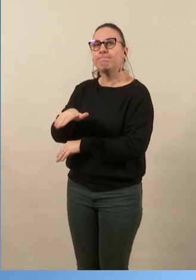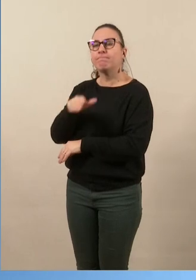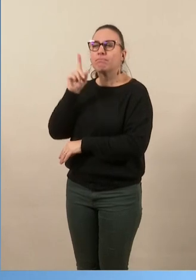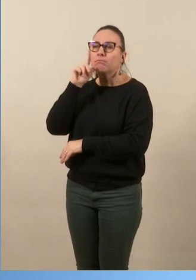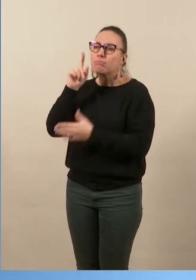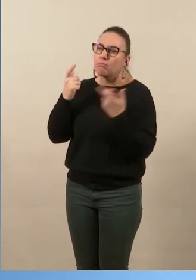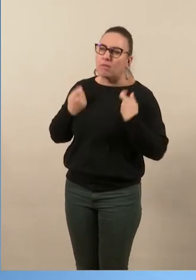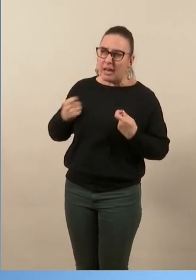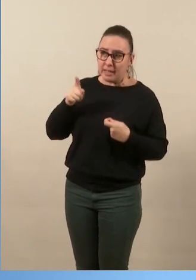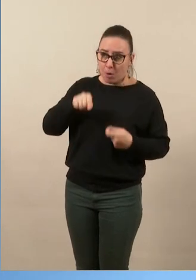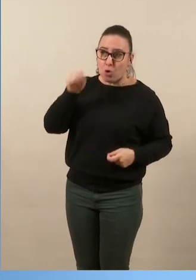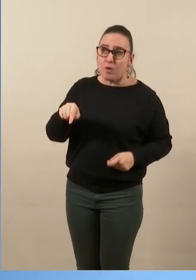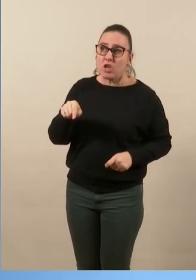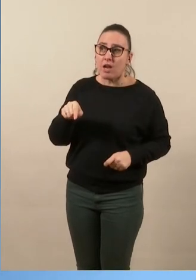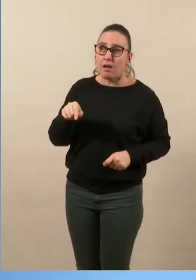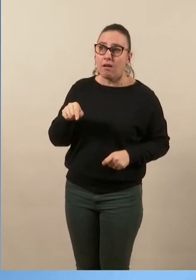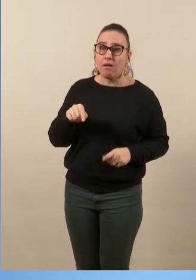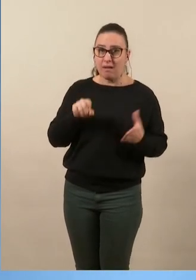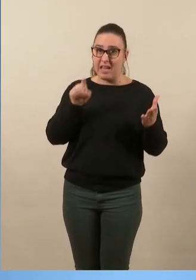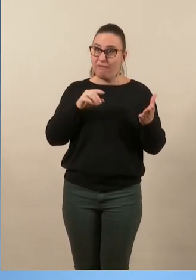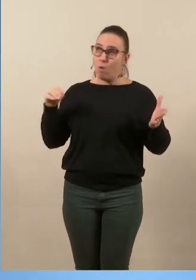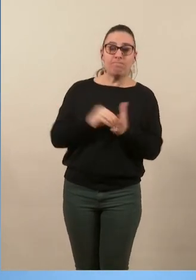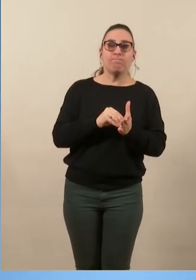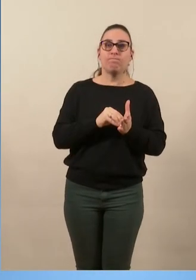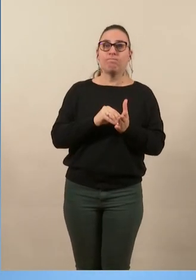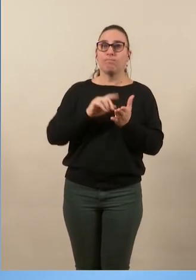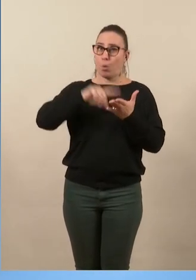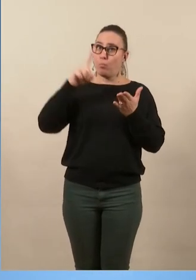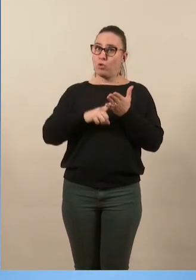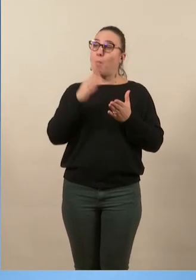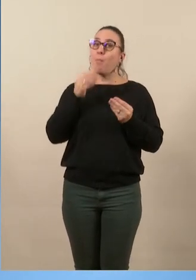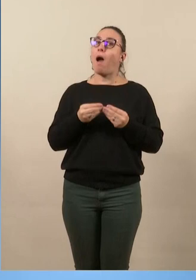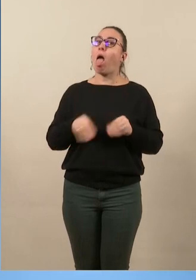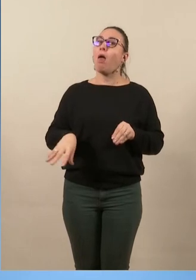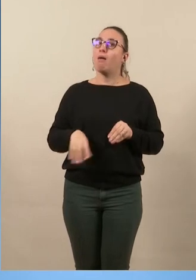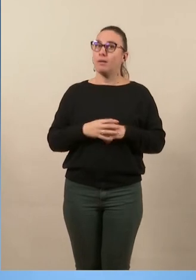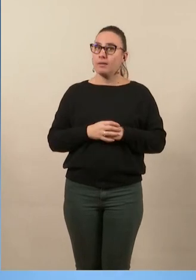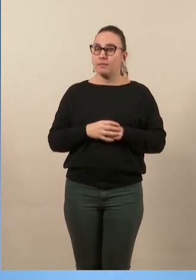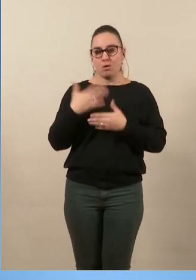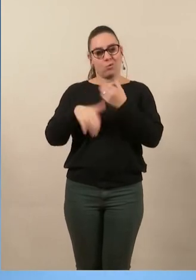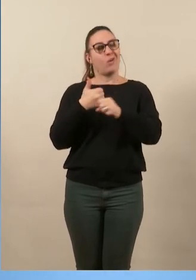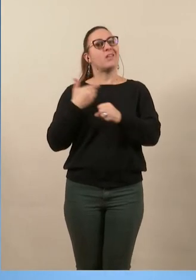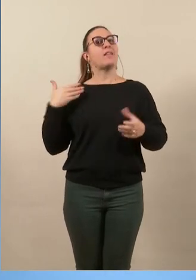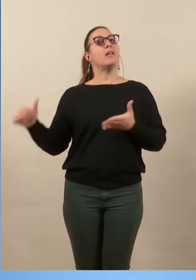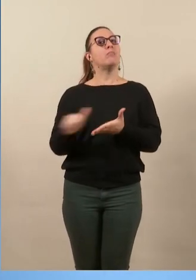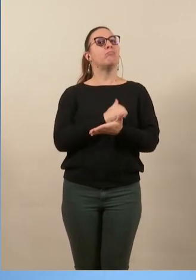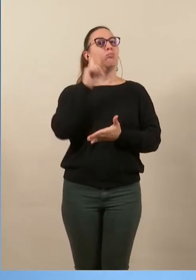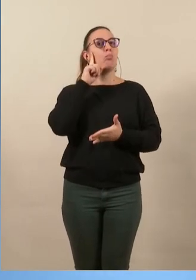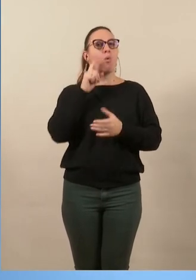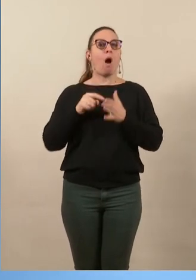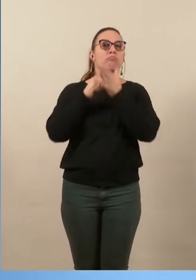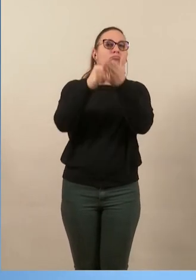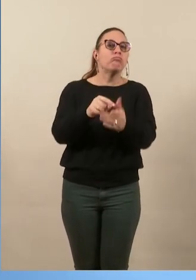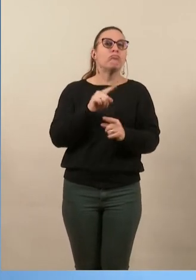dépense était obligatoire obligatoirement inscrite au budget donc vous la supprimez cette année en considérant que vous n'aliez pas la verser on est en